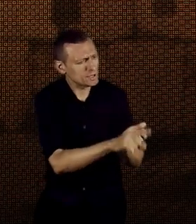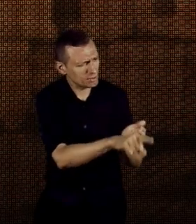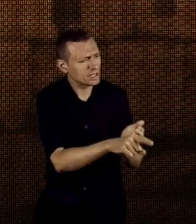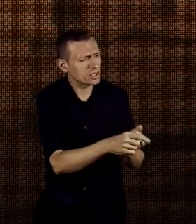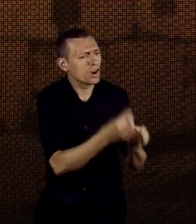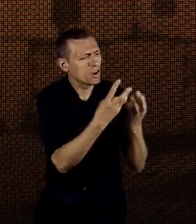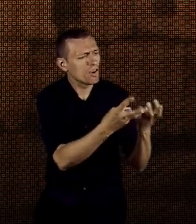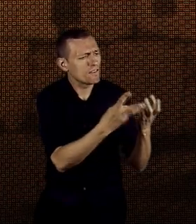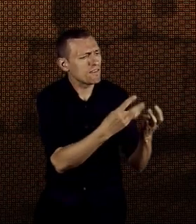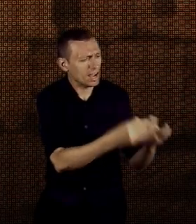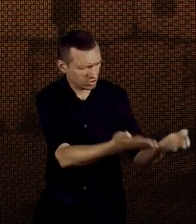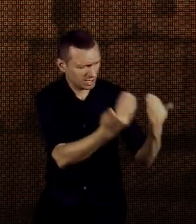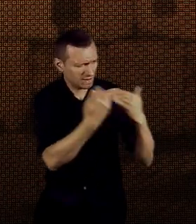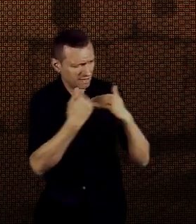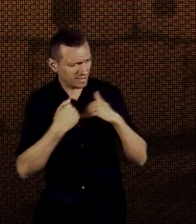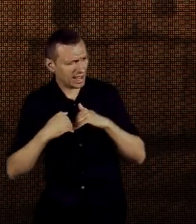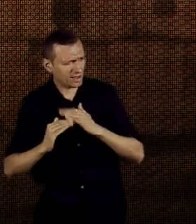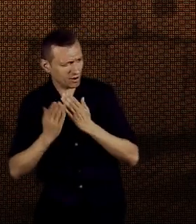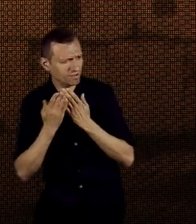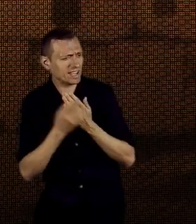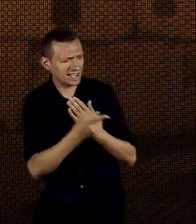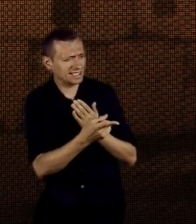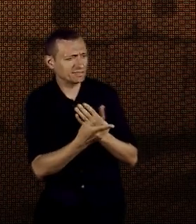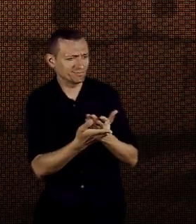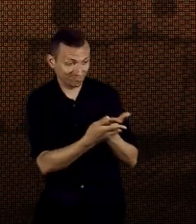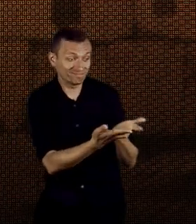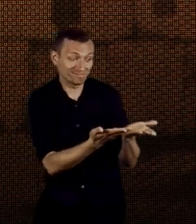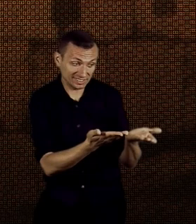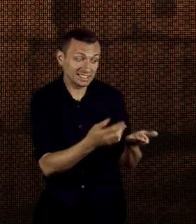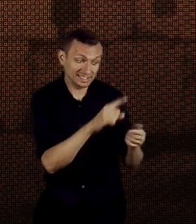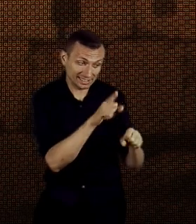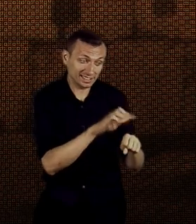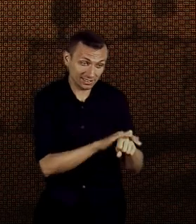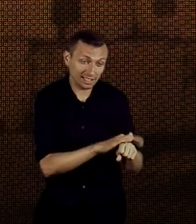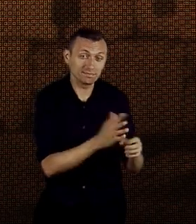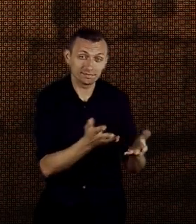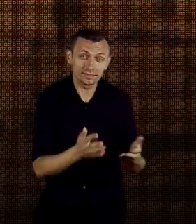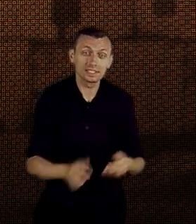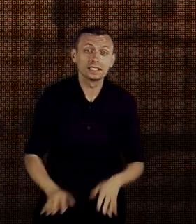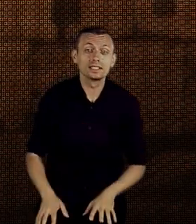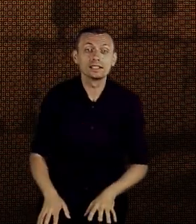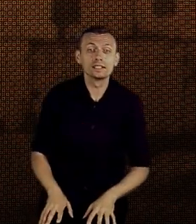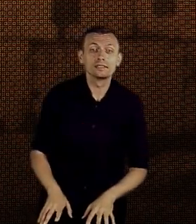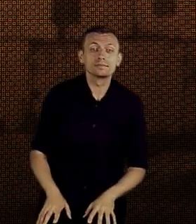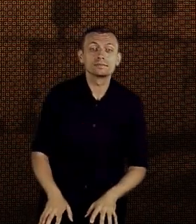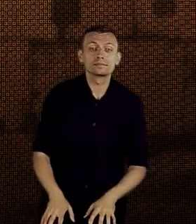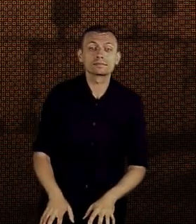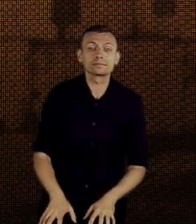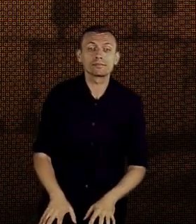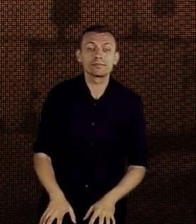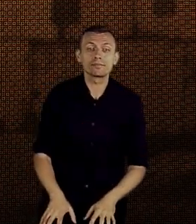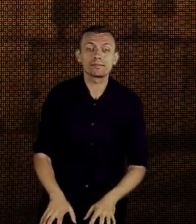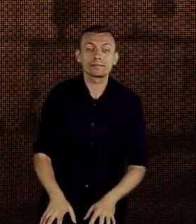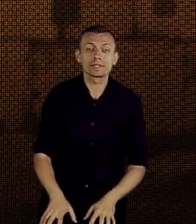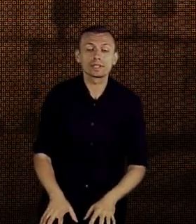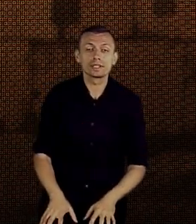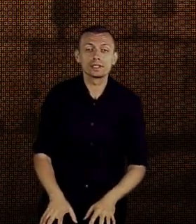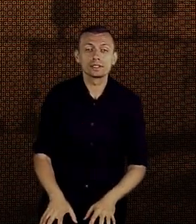z dzisiejszej historii dla nas, wierzących ludzi, sprowadza się do tego, że Bóg każdego z